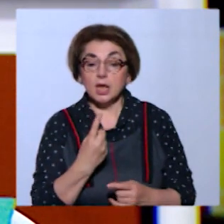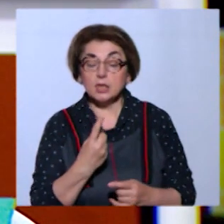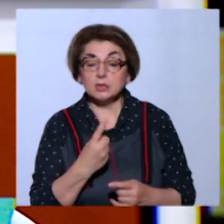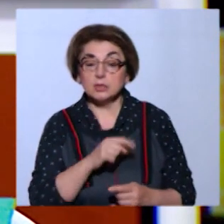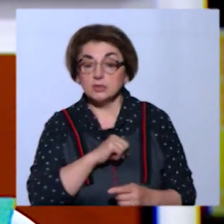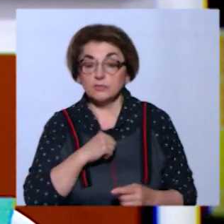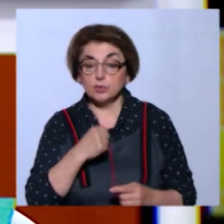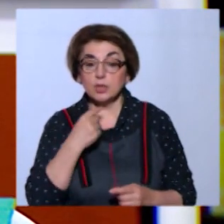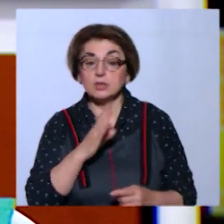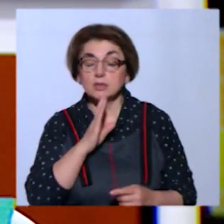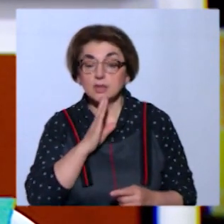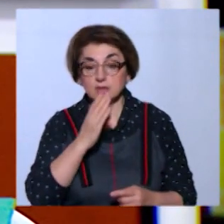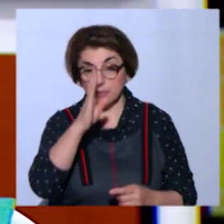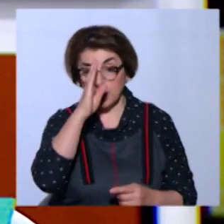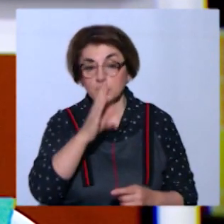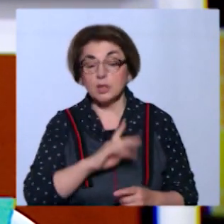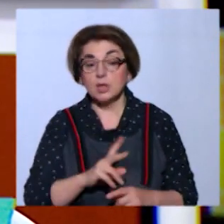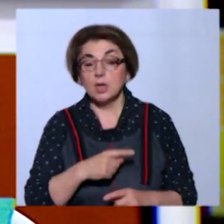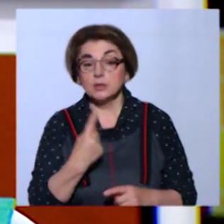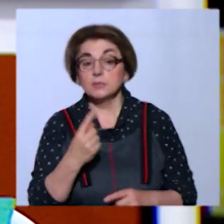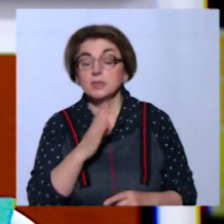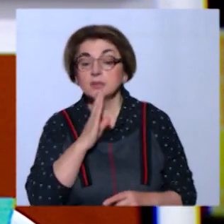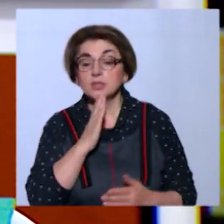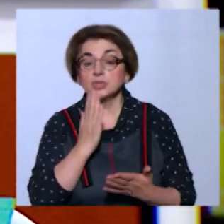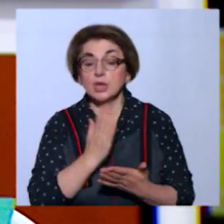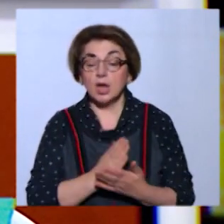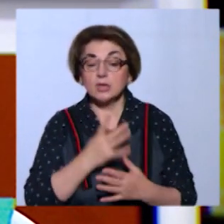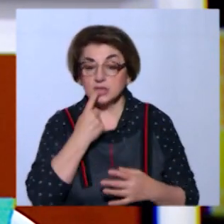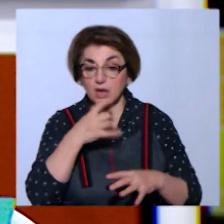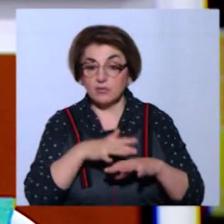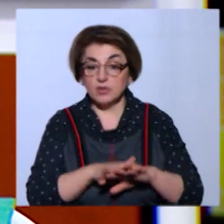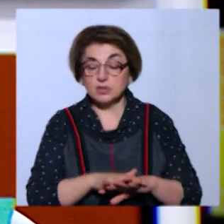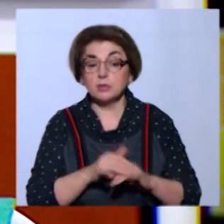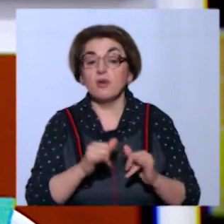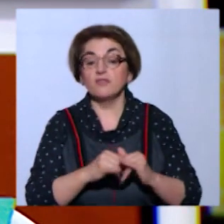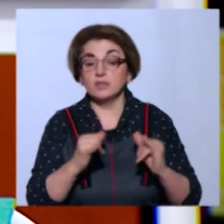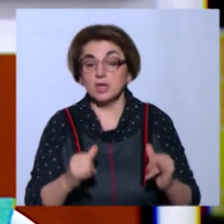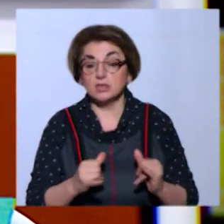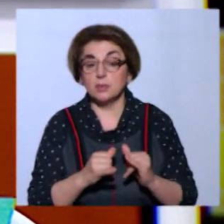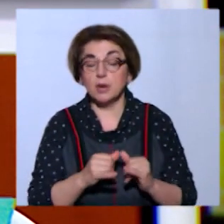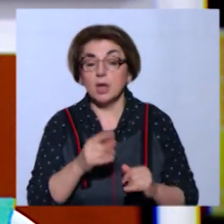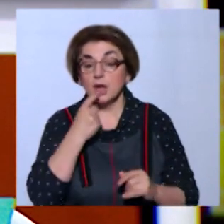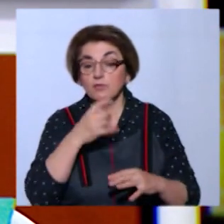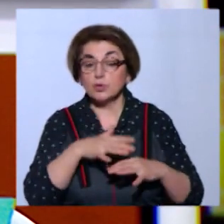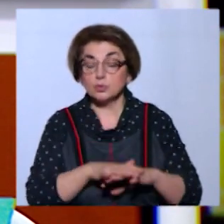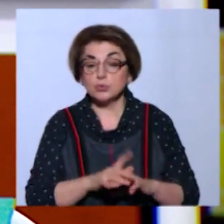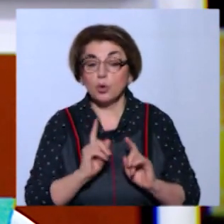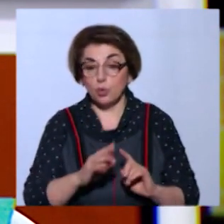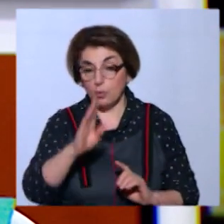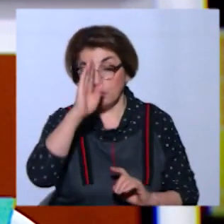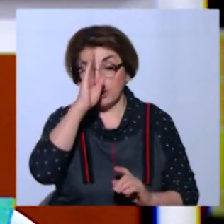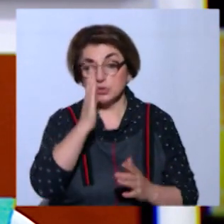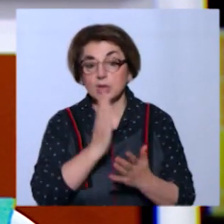ინდივიდები, დედრი და მამრი. დედრიში არის საკვერცხე და ვითარდება კვერცხუჯრედი, ხოლო